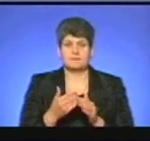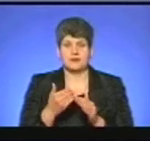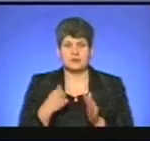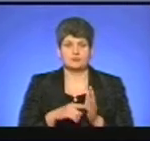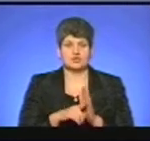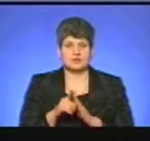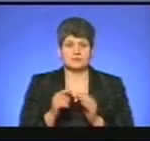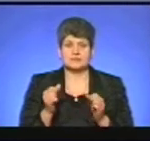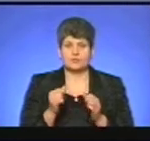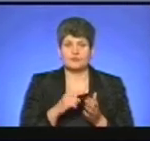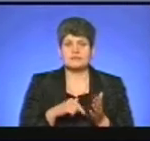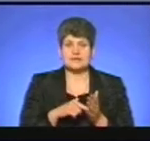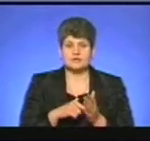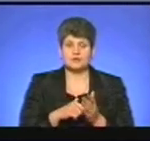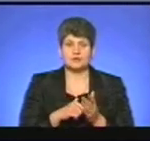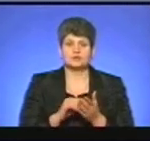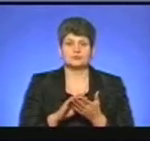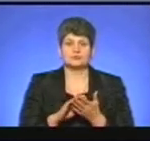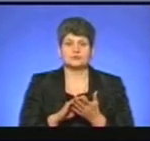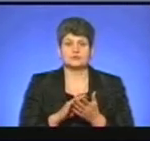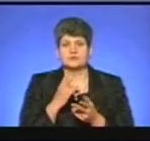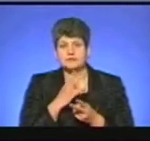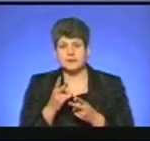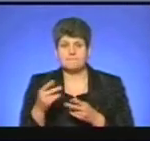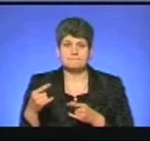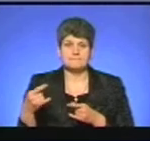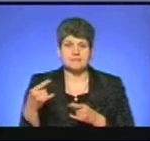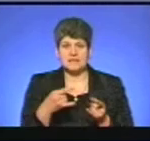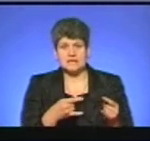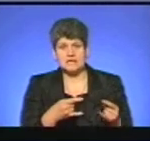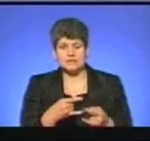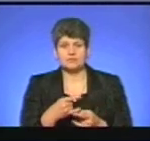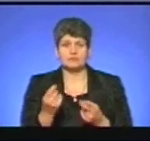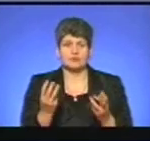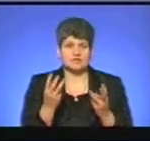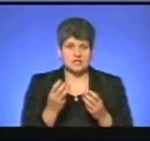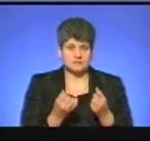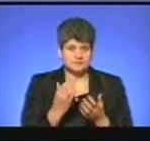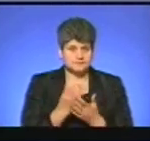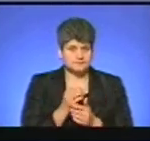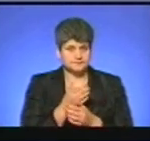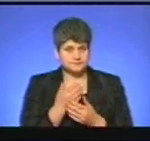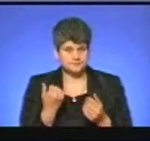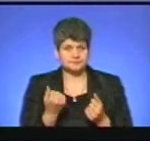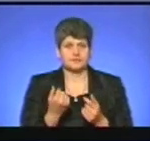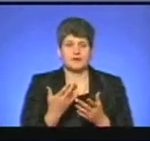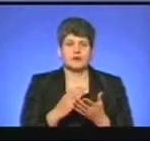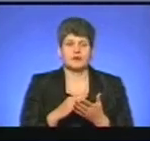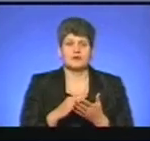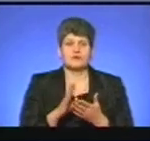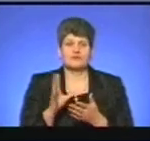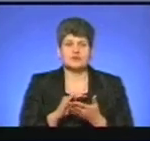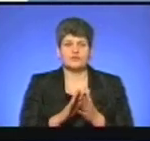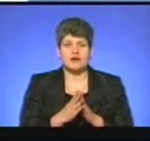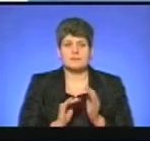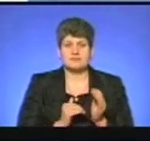початком зимового містечка узгоджували пожежні під'їзди, ми узгоджували, де гідранти, ми проводили інструктаж для підприємців. В всіх договорах підприємців є